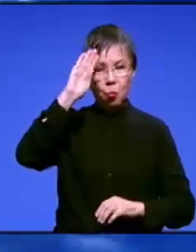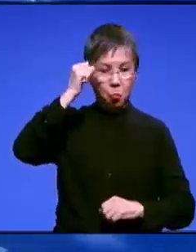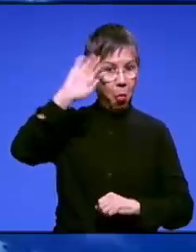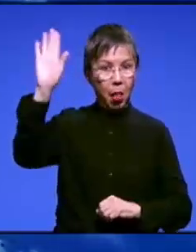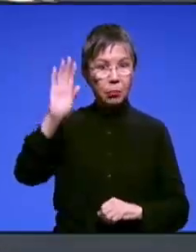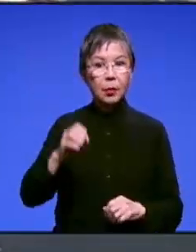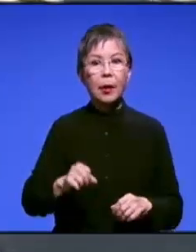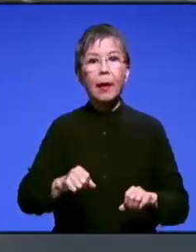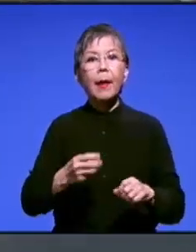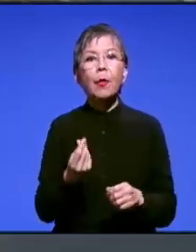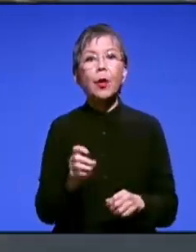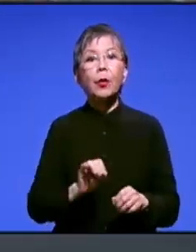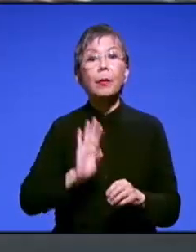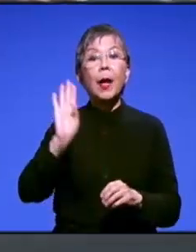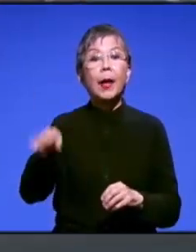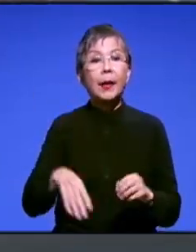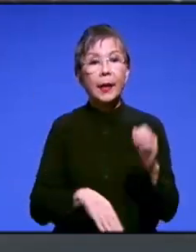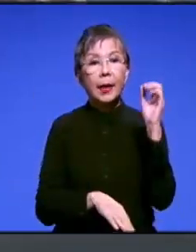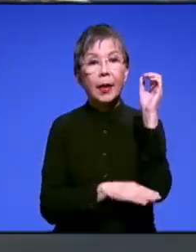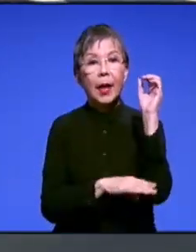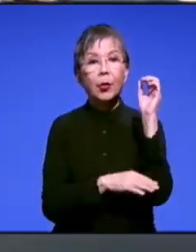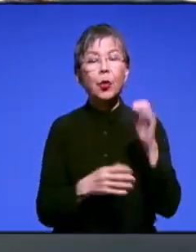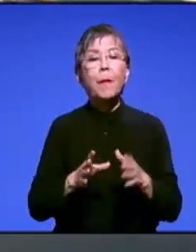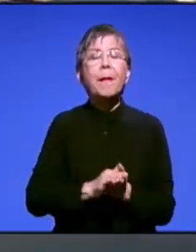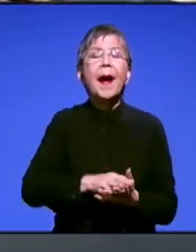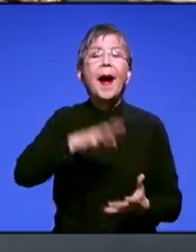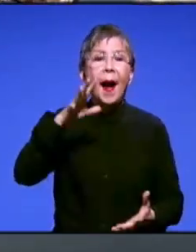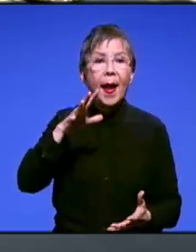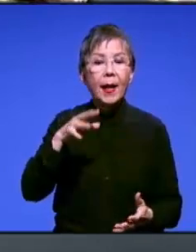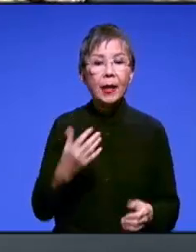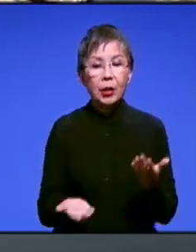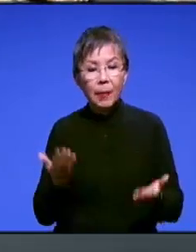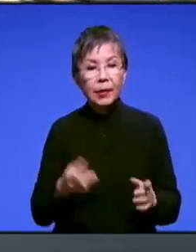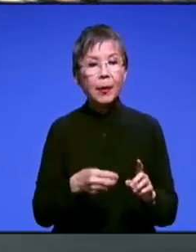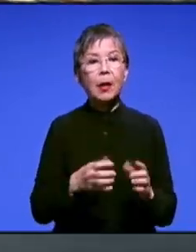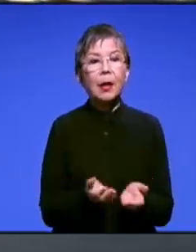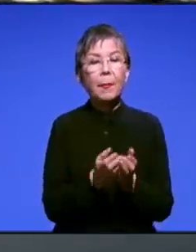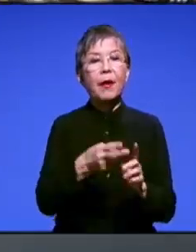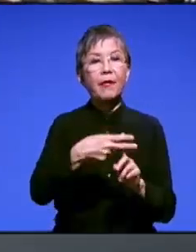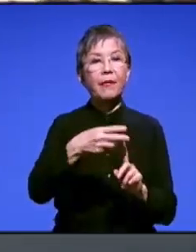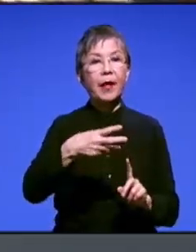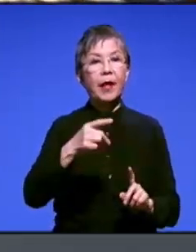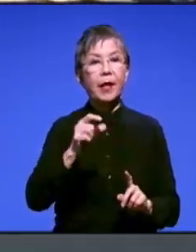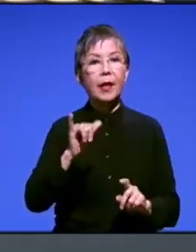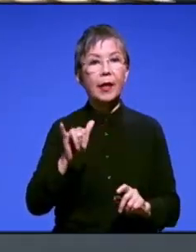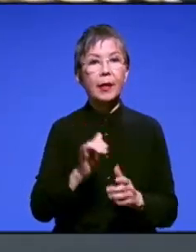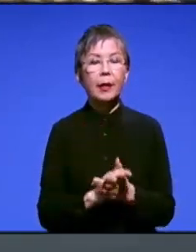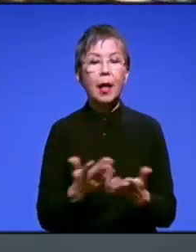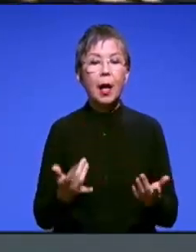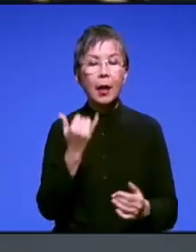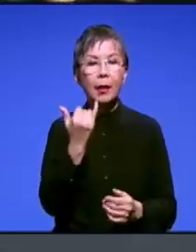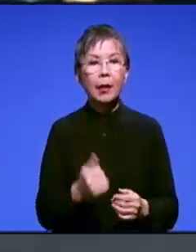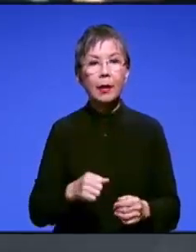biaya pengiriman sepeda motor dengan kapal kayu lebih mahal dari ongkos kapal feri. Pemudik akhirnya memilih bertahan di